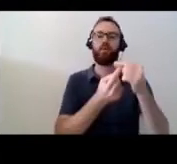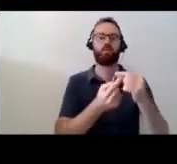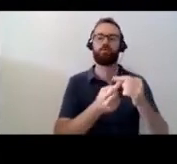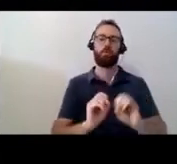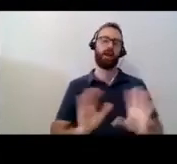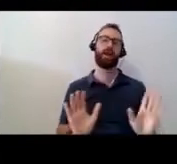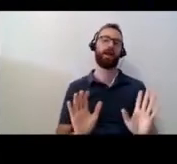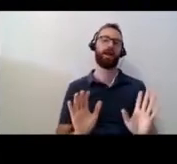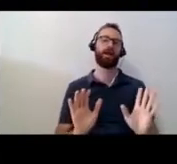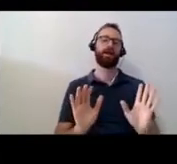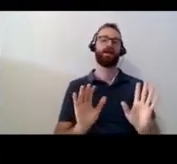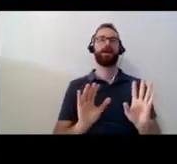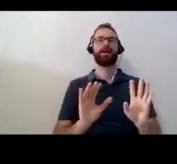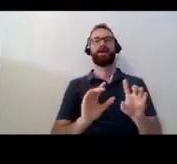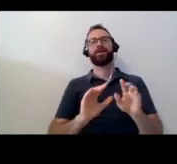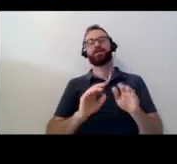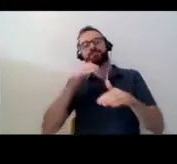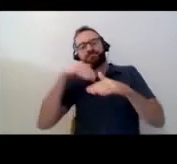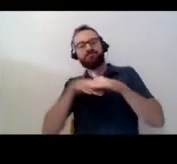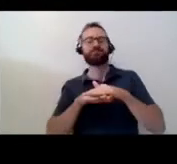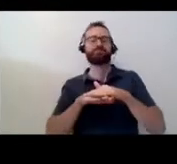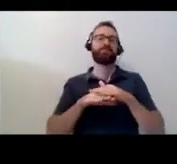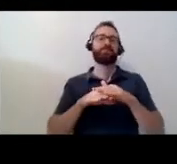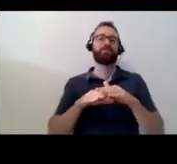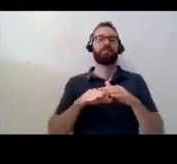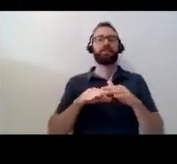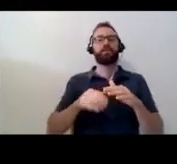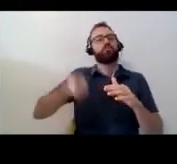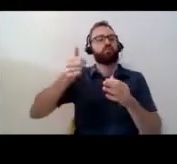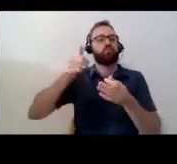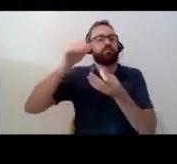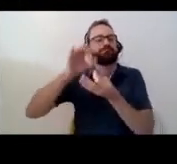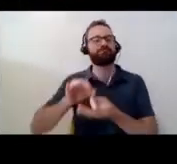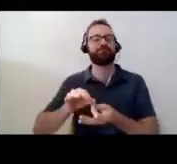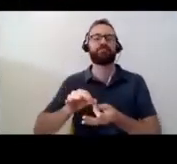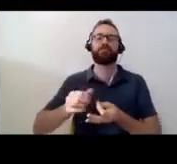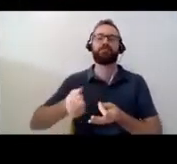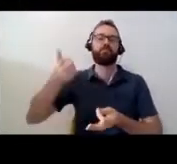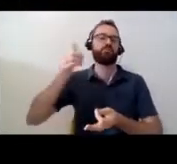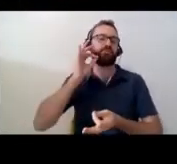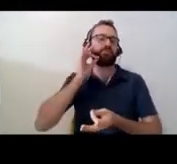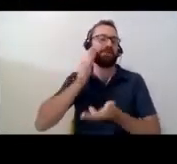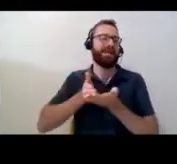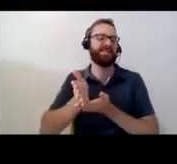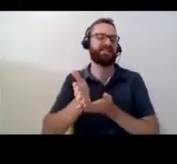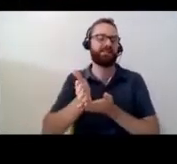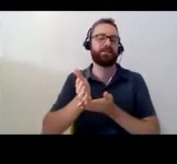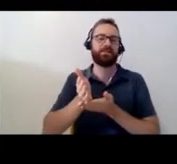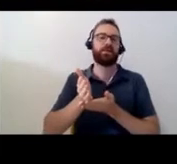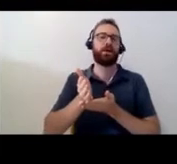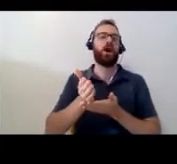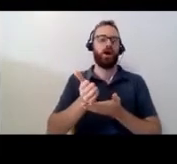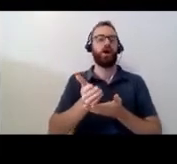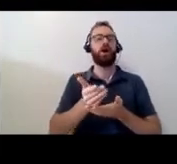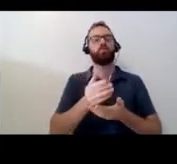Il va un peu de soi qu'une disposition plus particularisée, plus spécialisée, vient aménager des